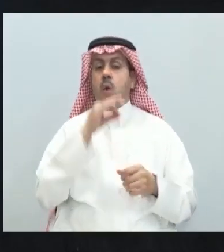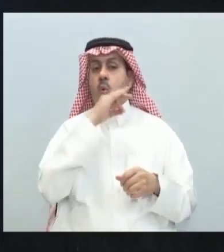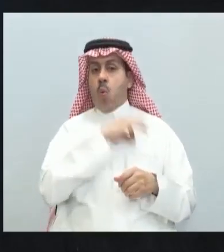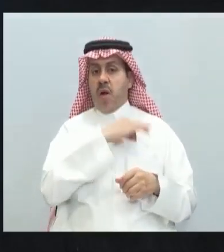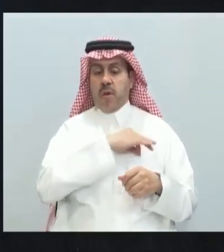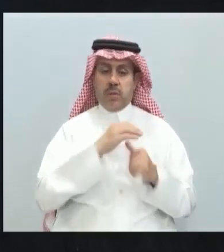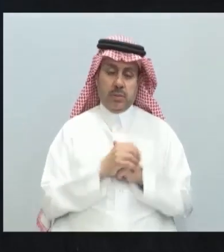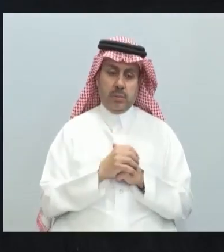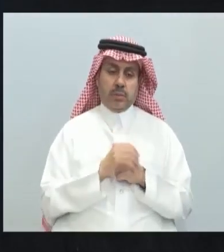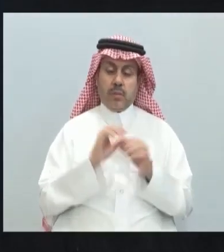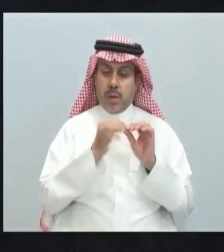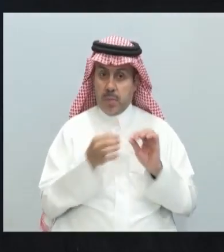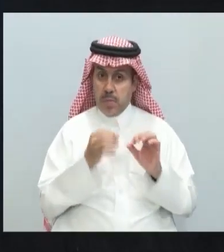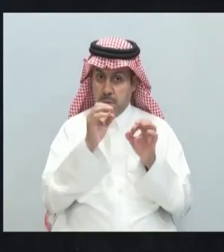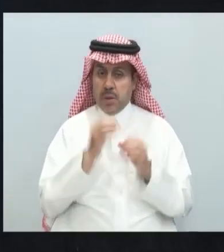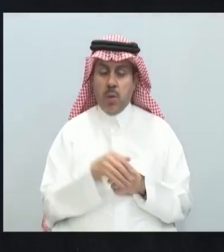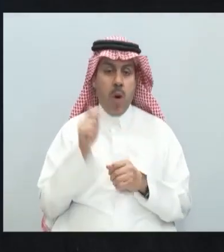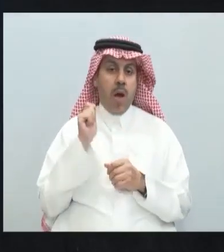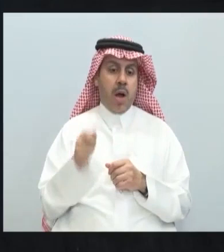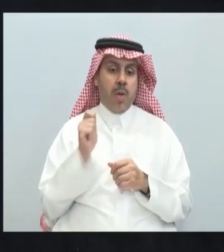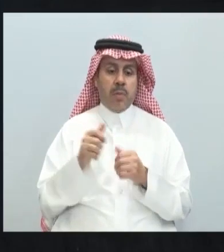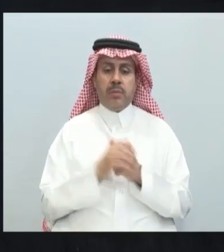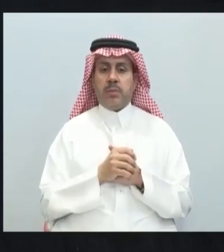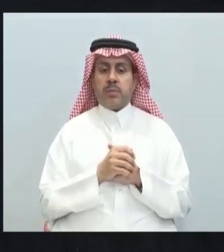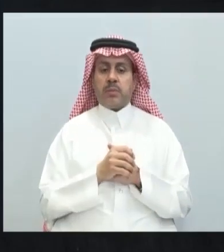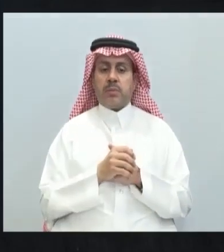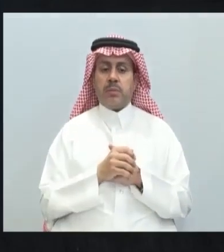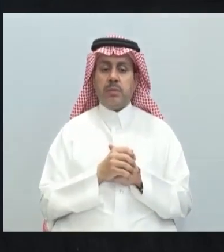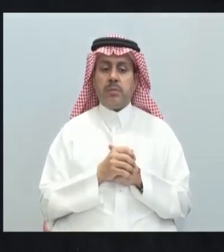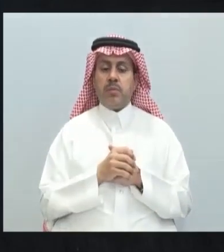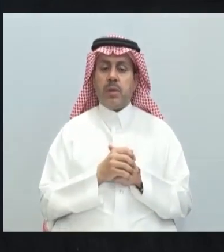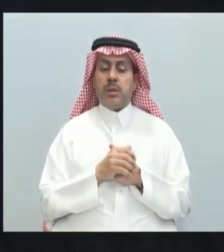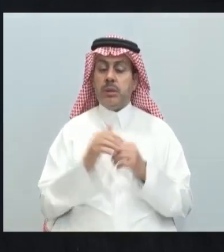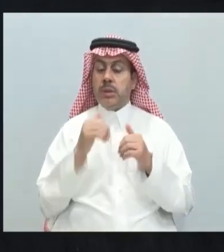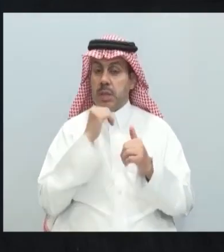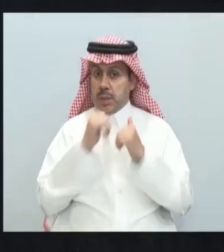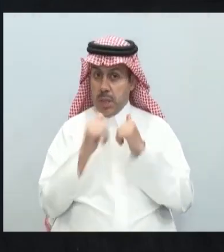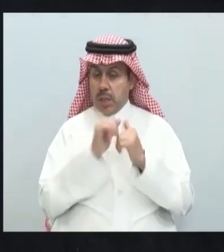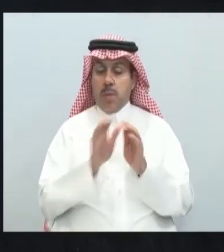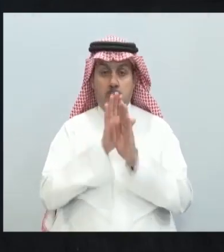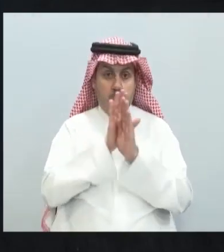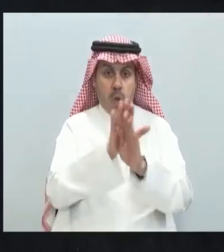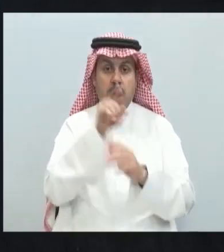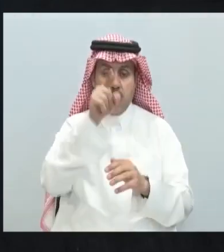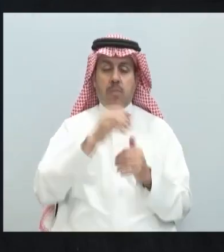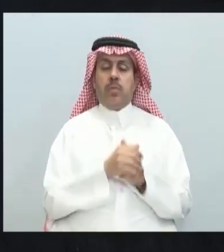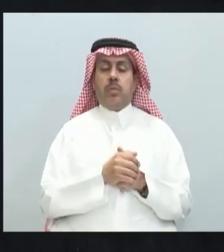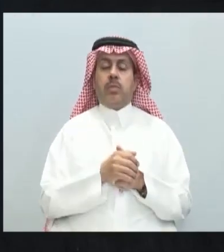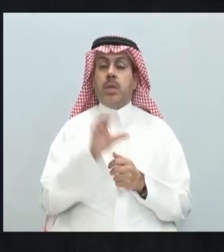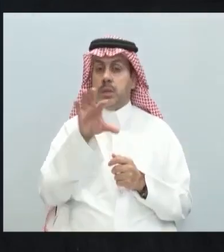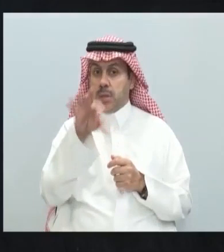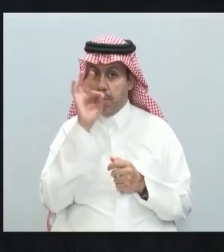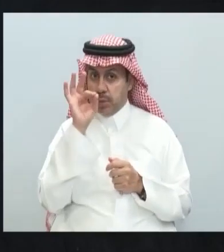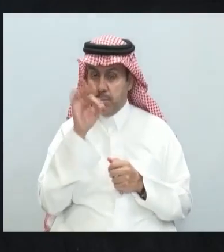الربط بين الايات والاحكام وهذه من اساليب المعينه باذن الله تعالى لكم على استنباط